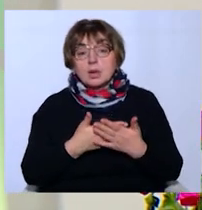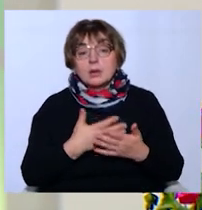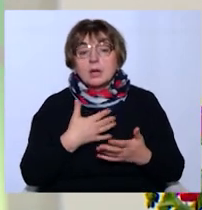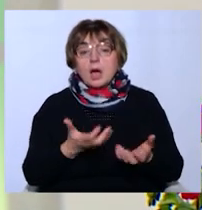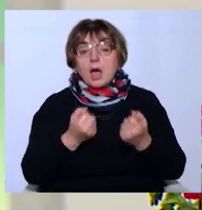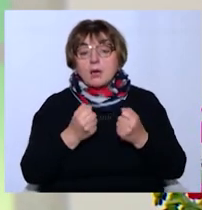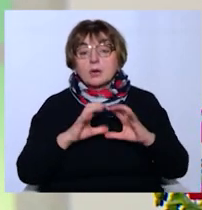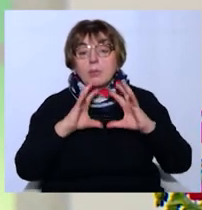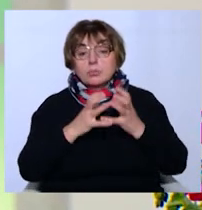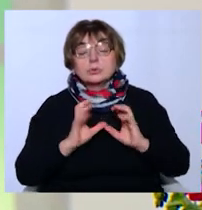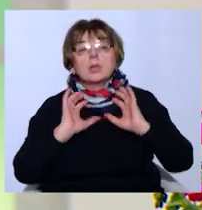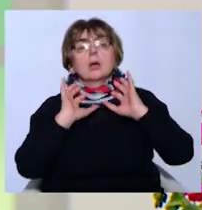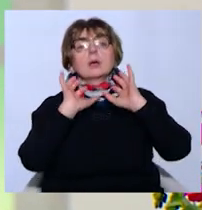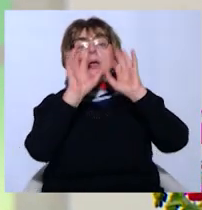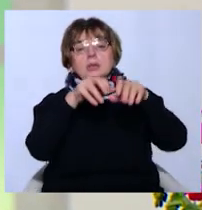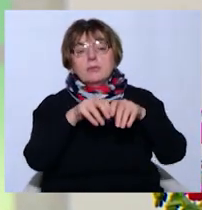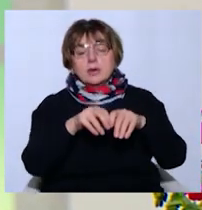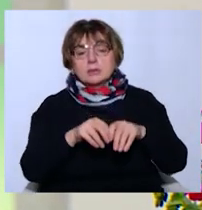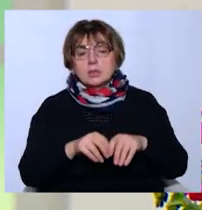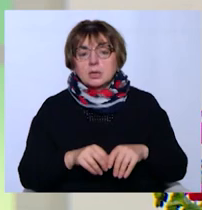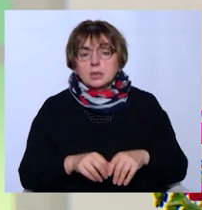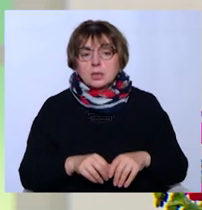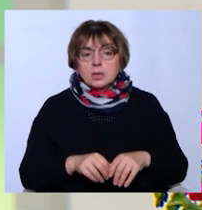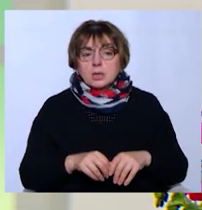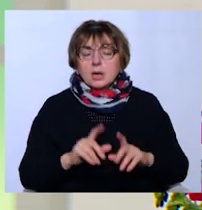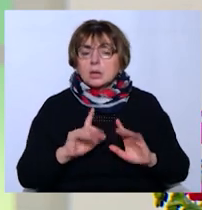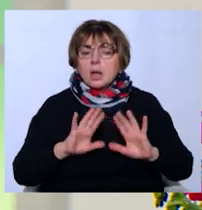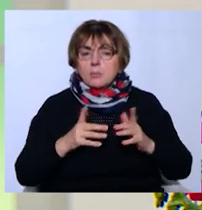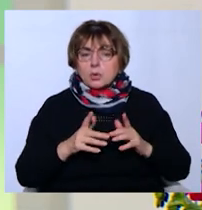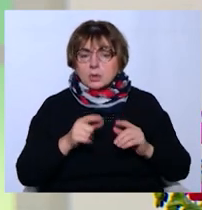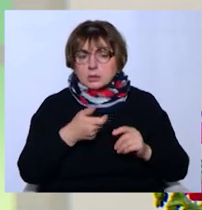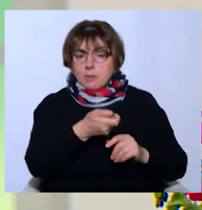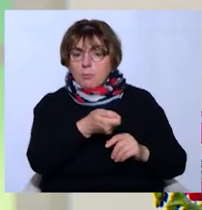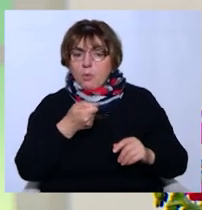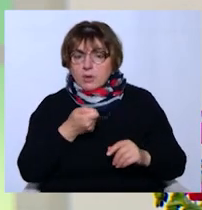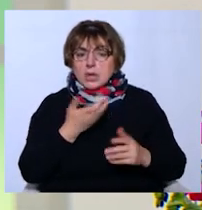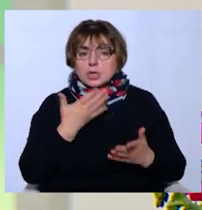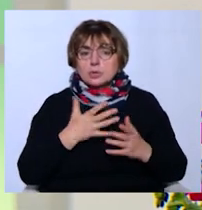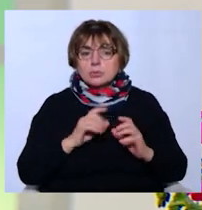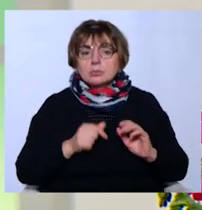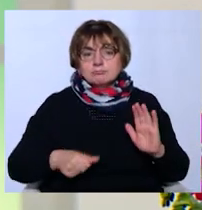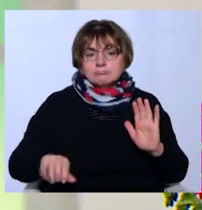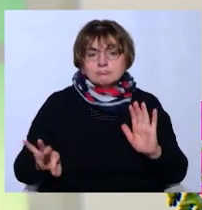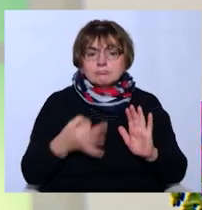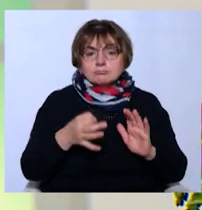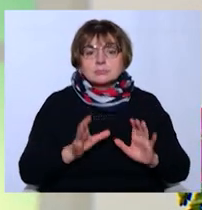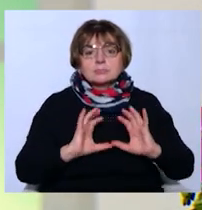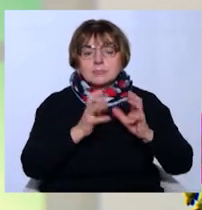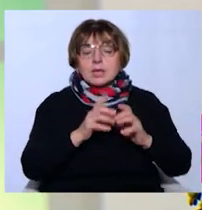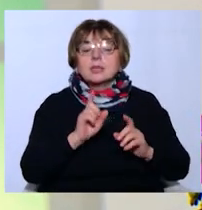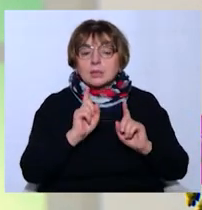ავიღე ბურთი და გადავაგდე. გადავაგდე, ბიძგია თუ მოქაჩვა? თქვენ როგორ ფიქრობთ? რა თქმა უნდა,